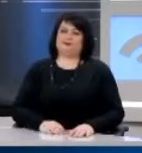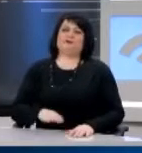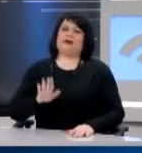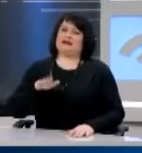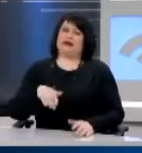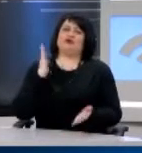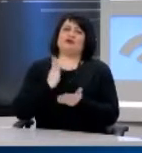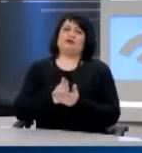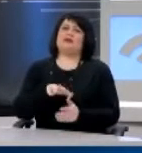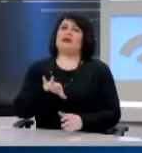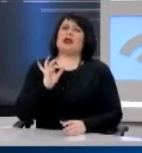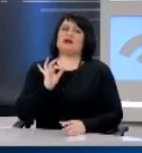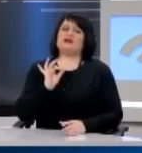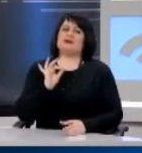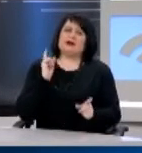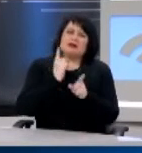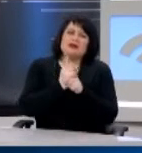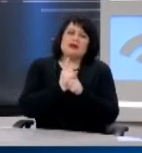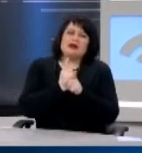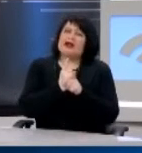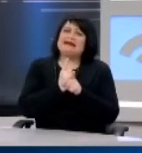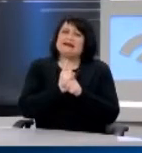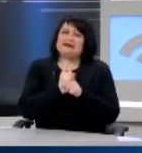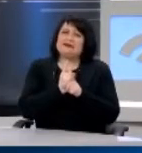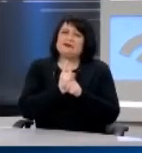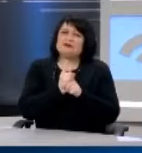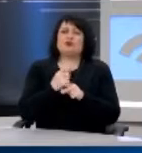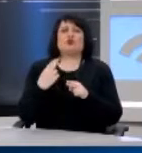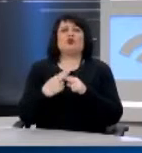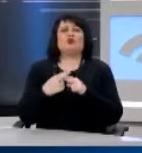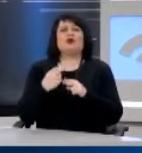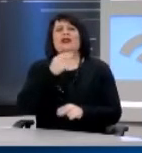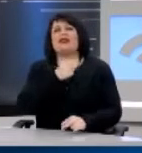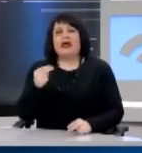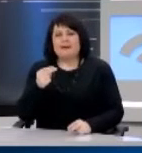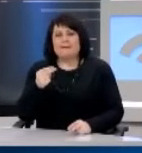να δώσουμε βάρος σε ένα ιδιαίτερα κρίσιμο ζήτημα,